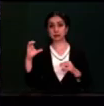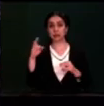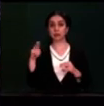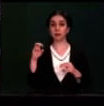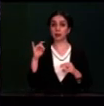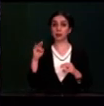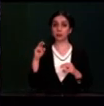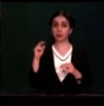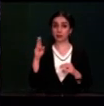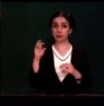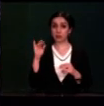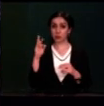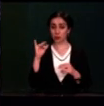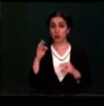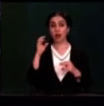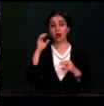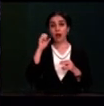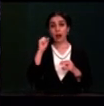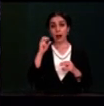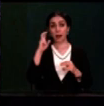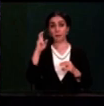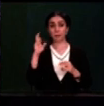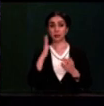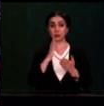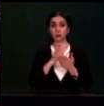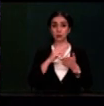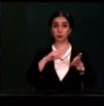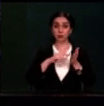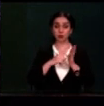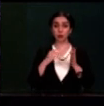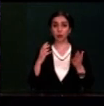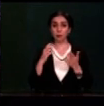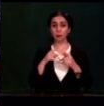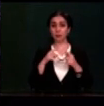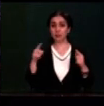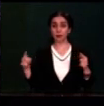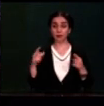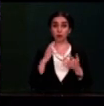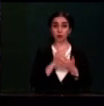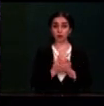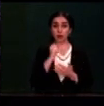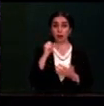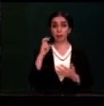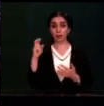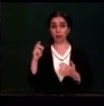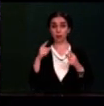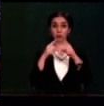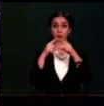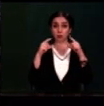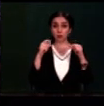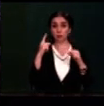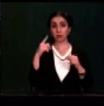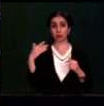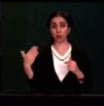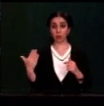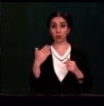perpendikular. M nuqtadan AB to'g'ri chiziqqacha bo'lgan masofani toping. Demak, AB to'g'ri chizig'imiz uchburchagimizning bir